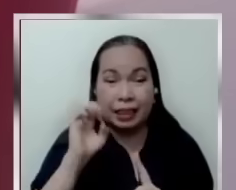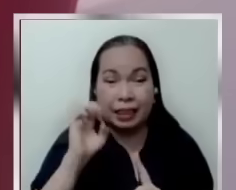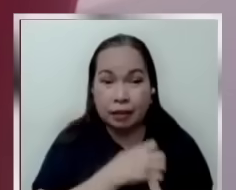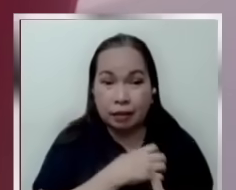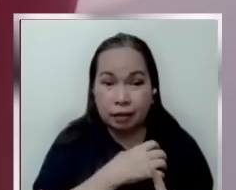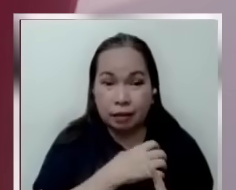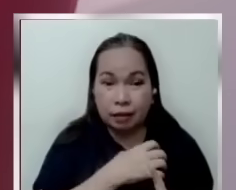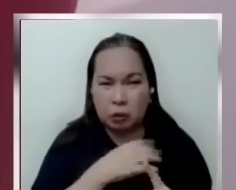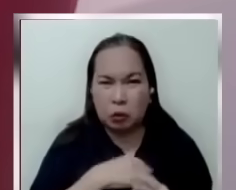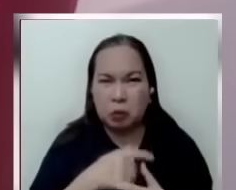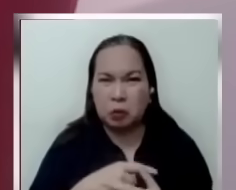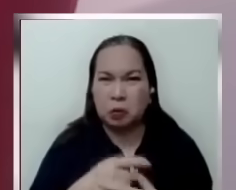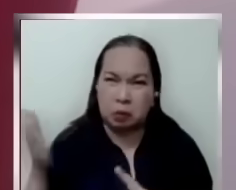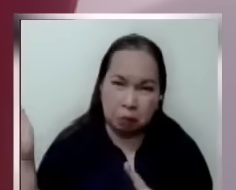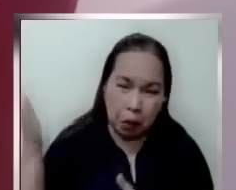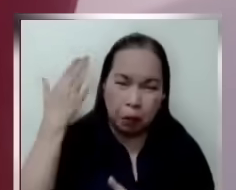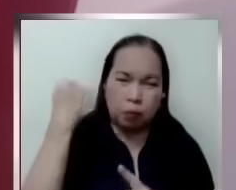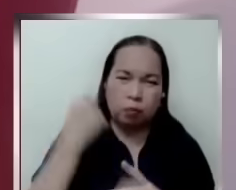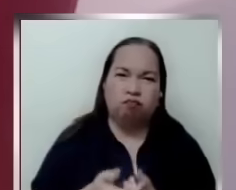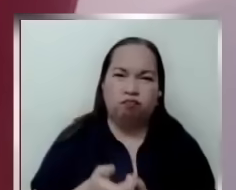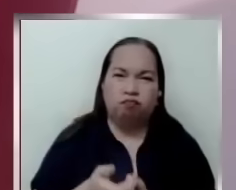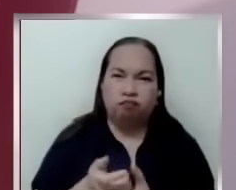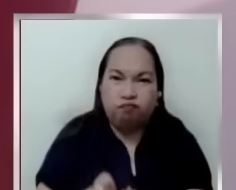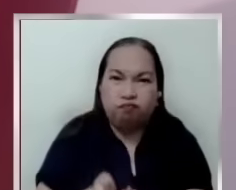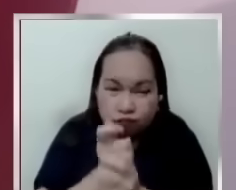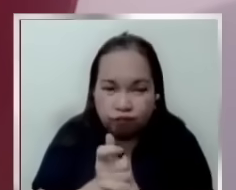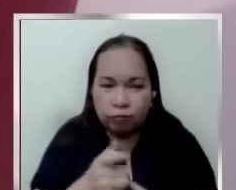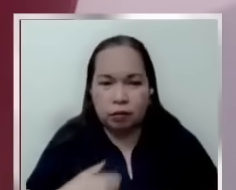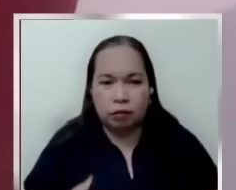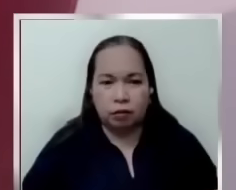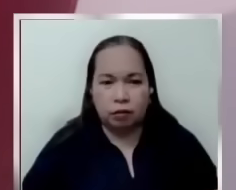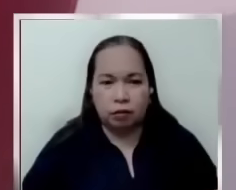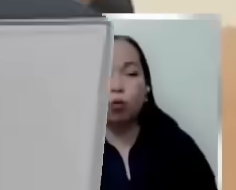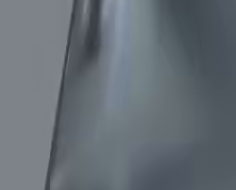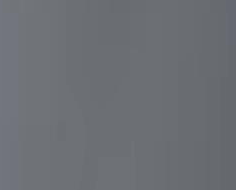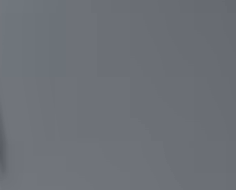rin ang ilang bahagi ng CCTV sa insidente na tinutukan ni Chino Gaston.